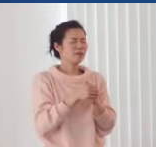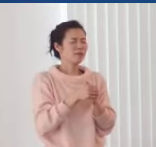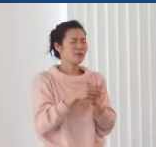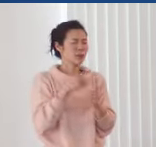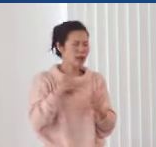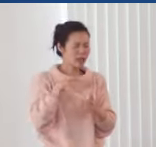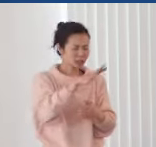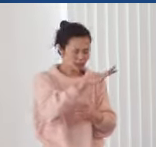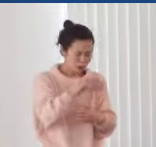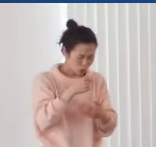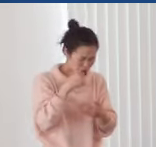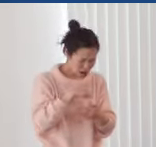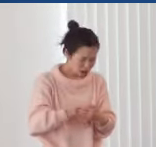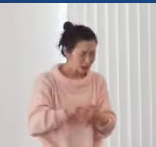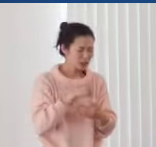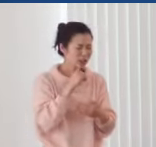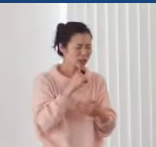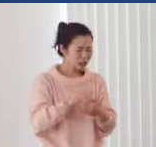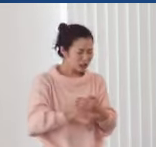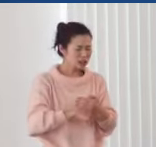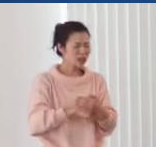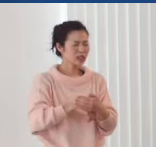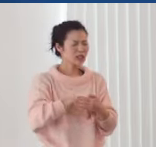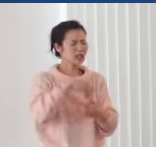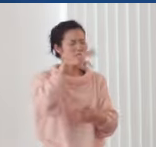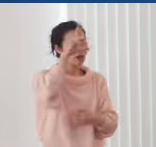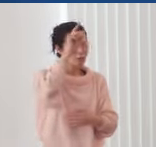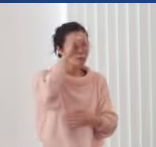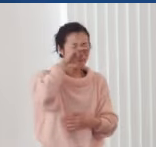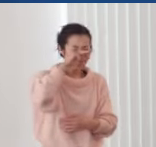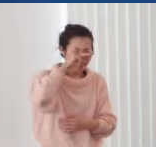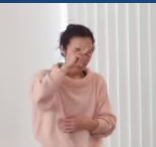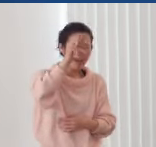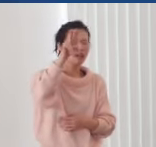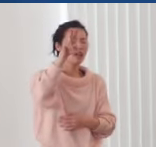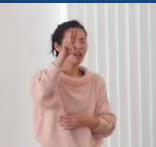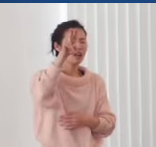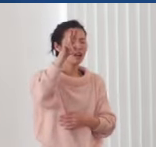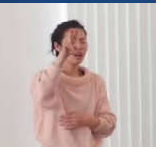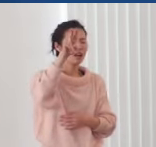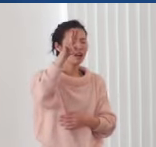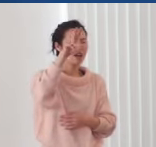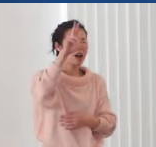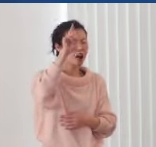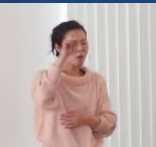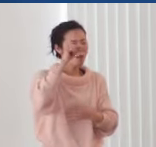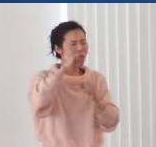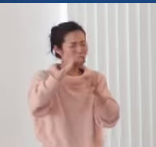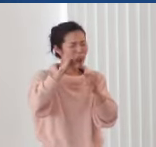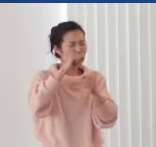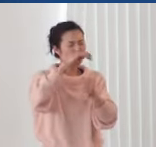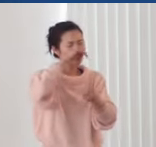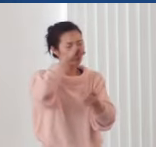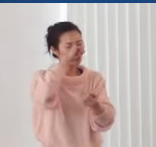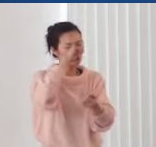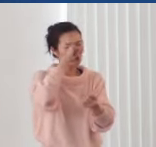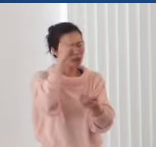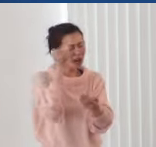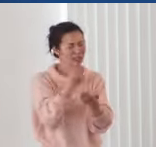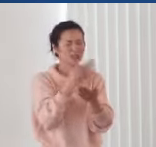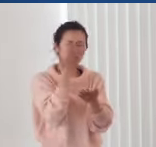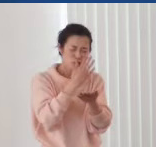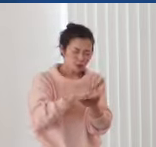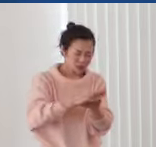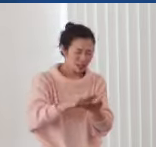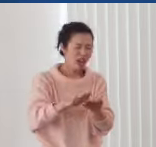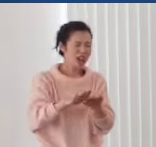私たちのうちにあなたを見上げ、またあなたのなさることの美しさに感謝する信仰を豊か